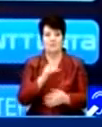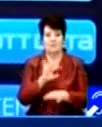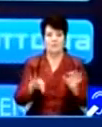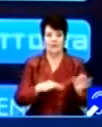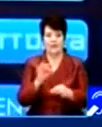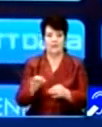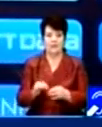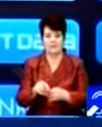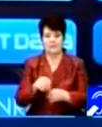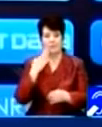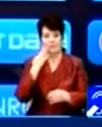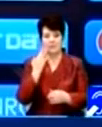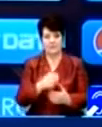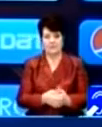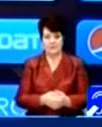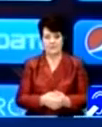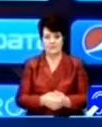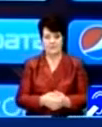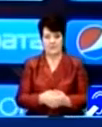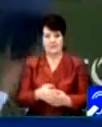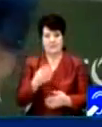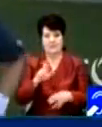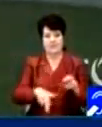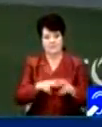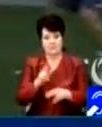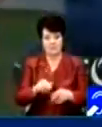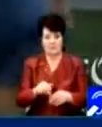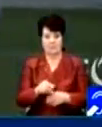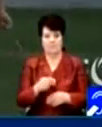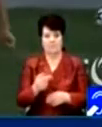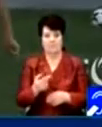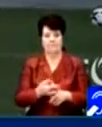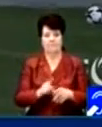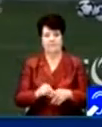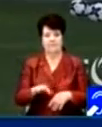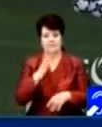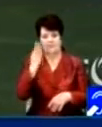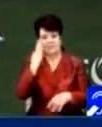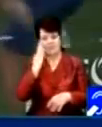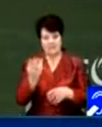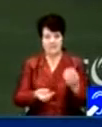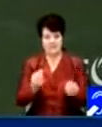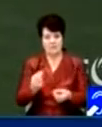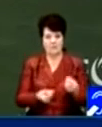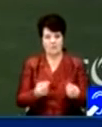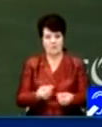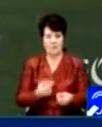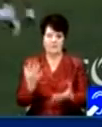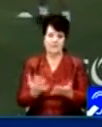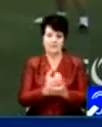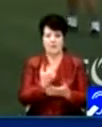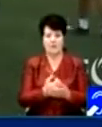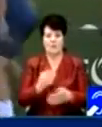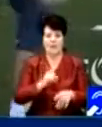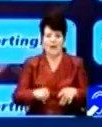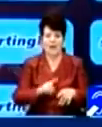viabil în România. Prima oară să construim jucători, cine sunt talentați, cine sunt buni, să-i descoperim cât mai repede, cât